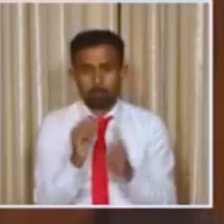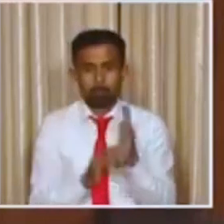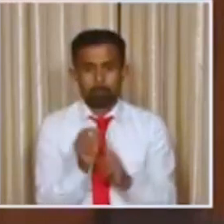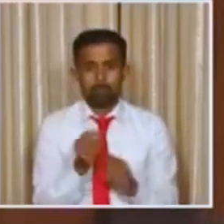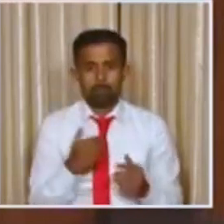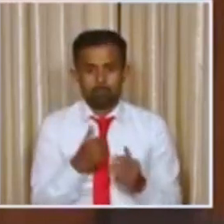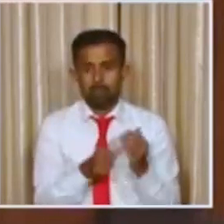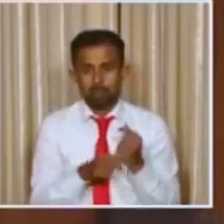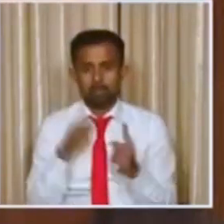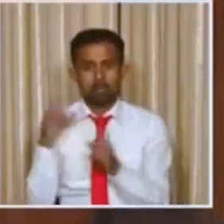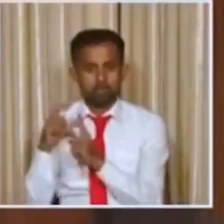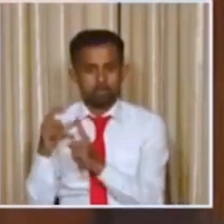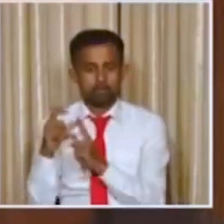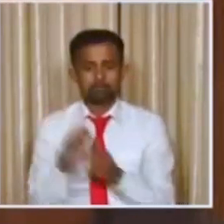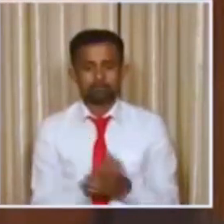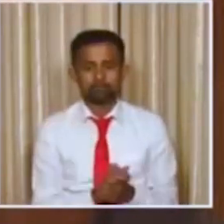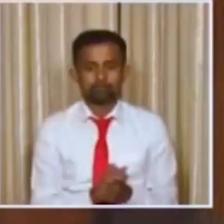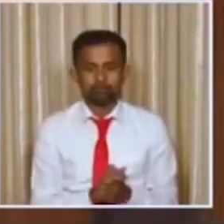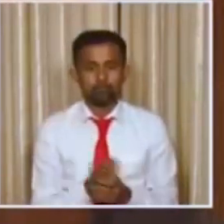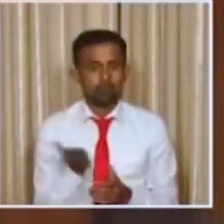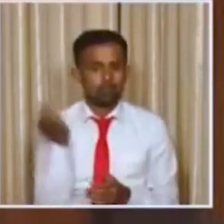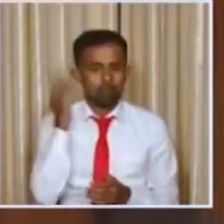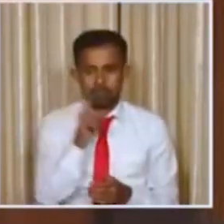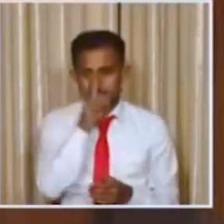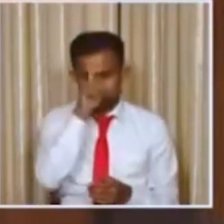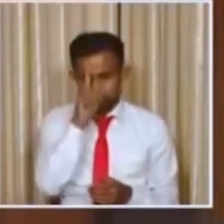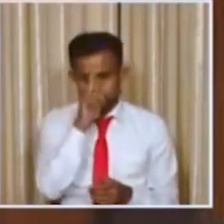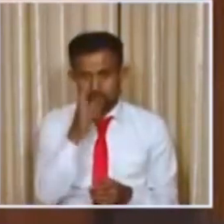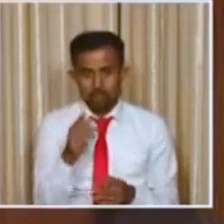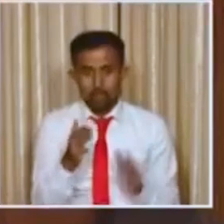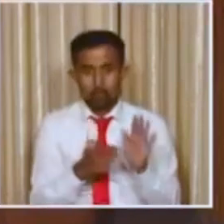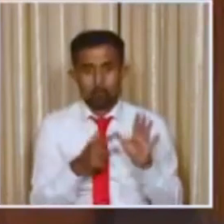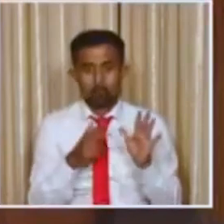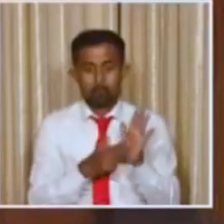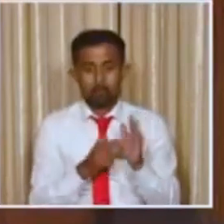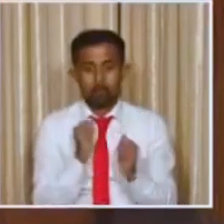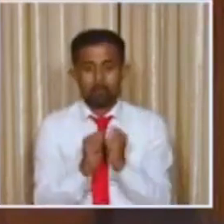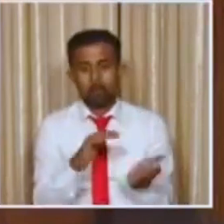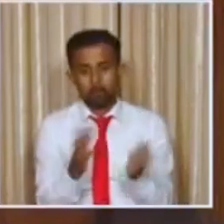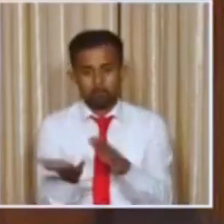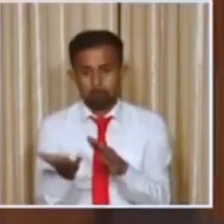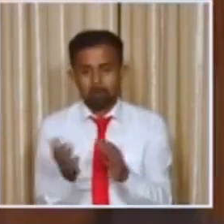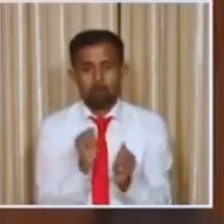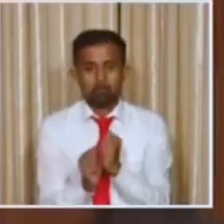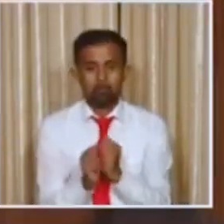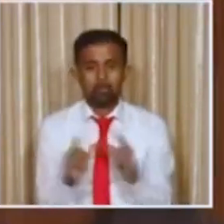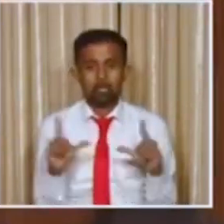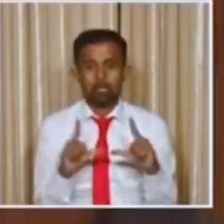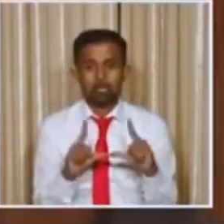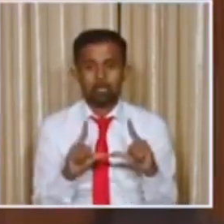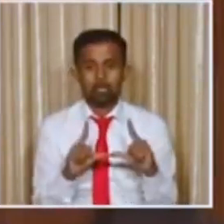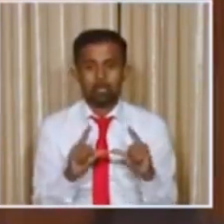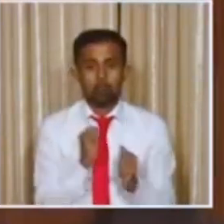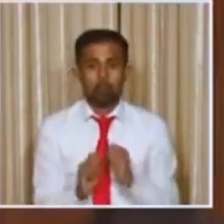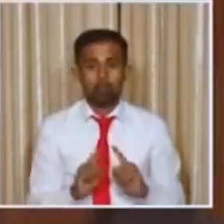மகே நியோஜனக மகே டிஸ்ட்ரிக்ட் நியோஜனக பக் மந்திரி கணக்கு பஹுகிய சதி அபி தக்க மனம்பிட்டி பஸ் எக்க பெர்லினோ ஏ பெர்லிச்ச பஸ் எக்க பெர்மிட் எக்க